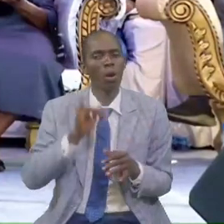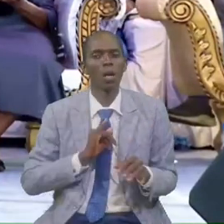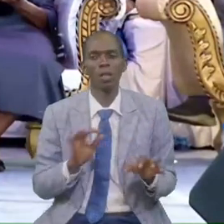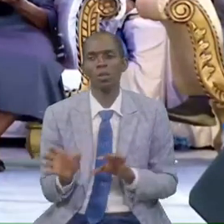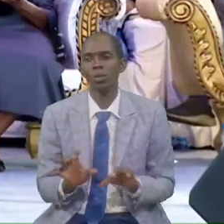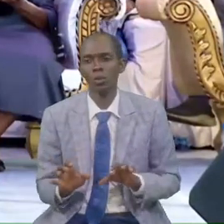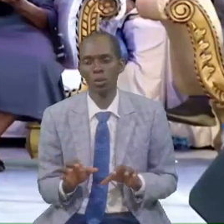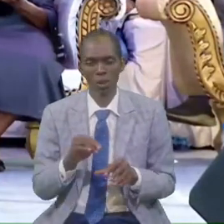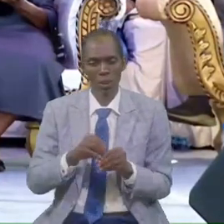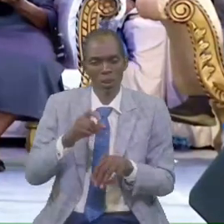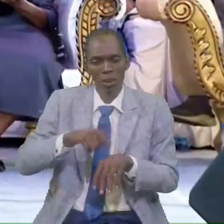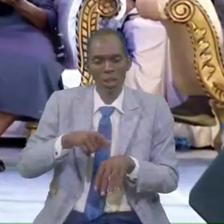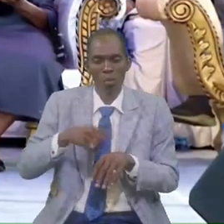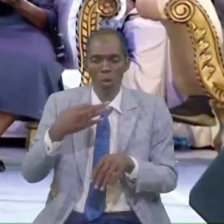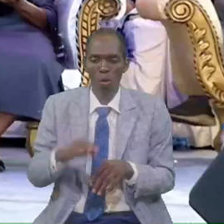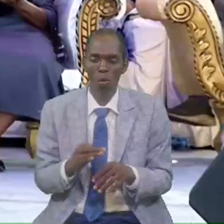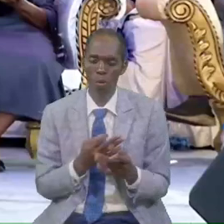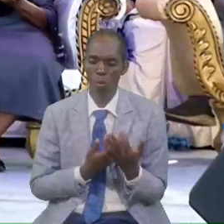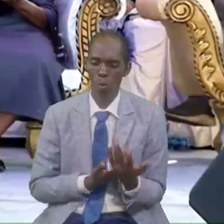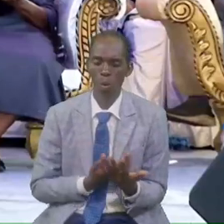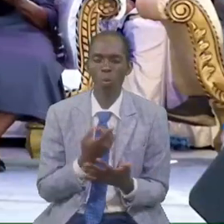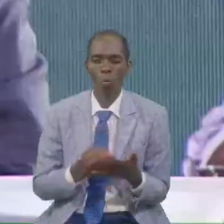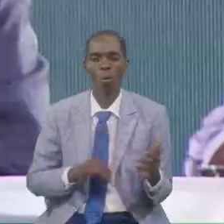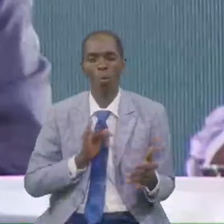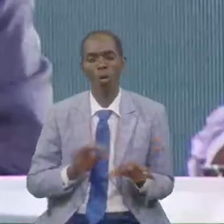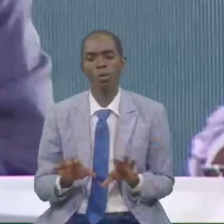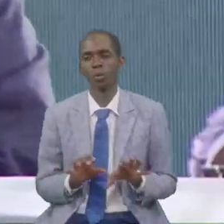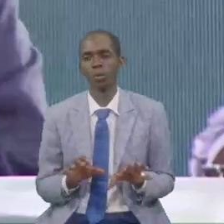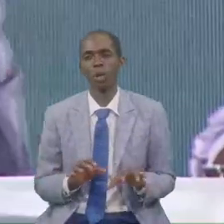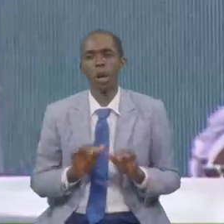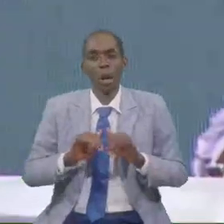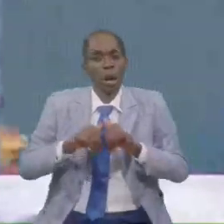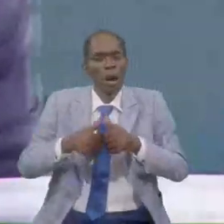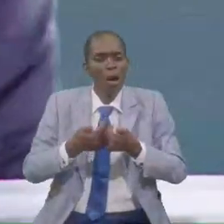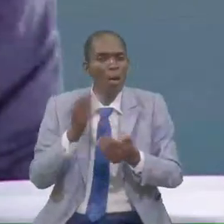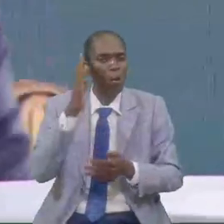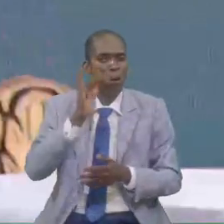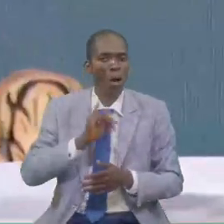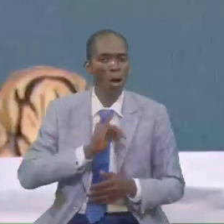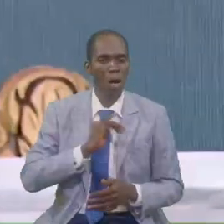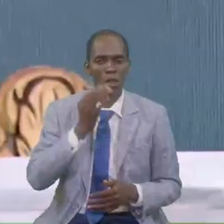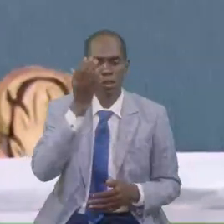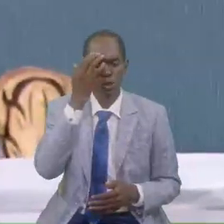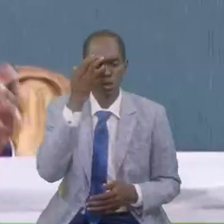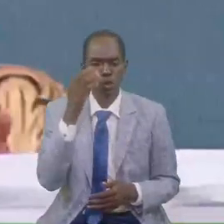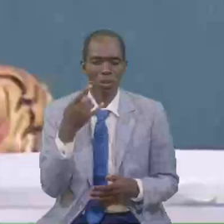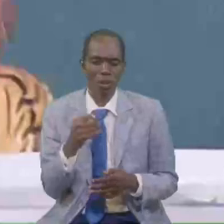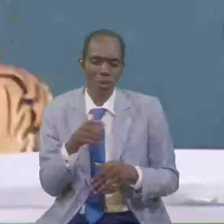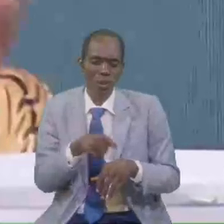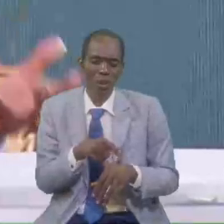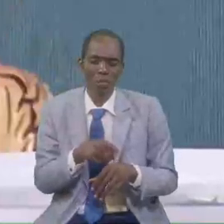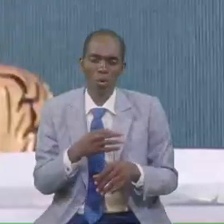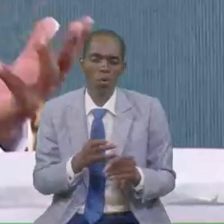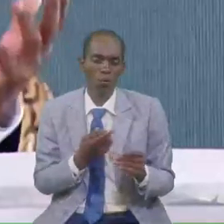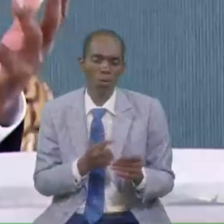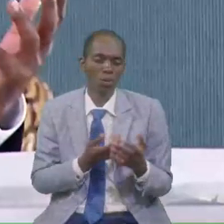dois-je faire au cours de la période d'attente? comment avancer dans la période